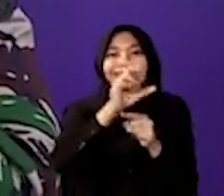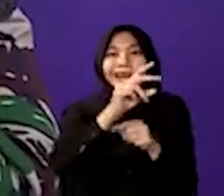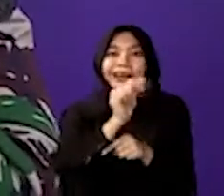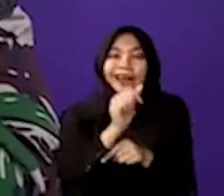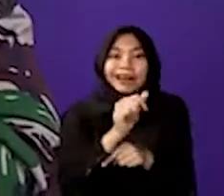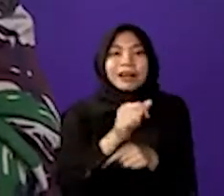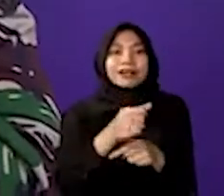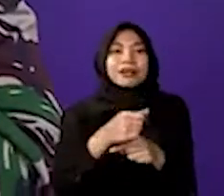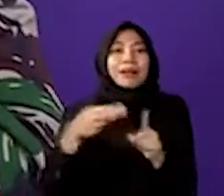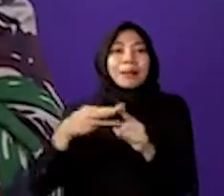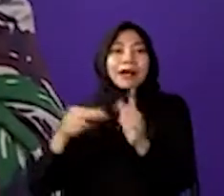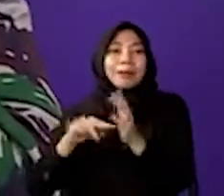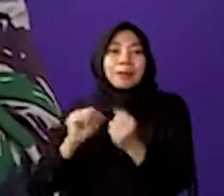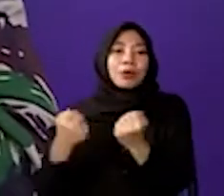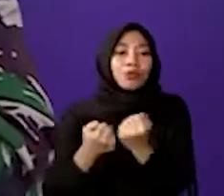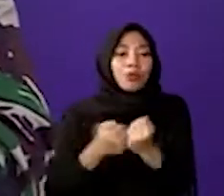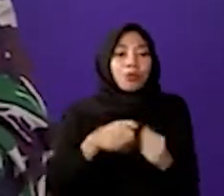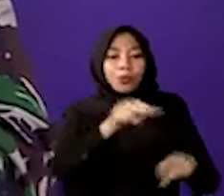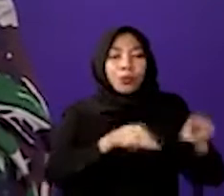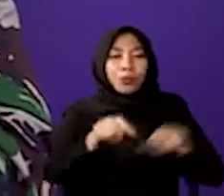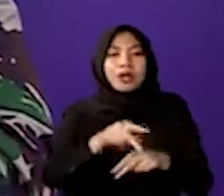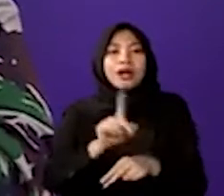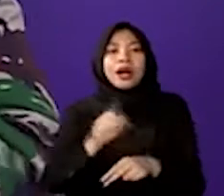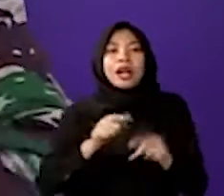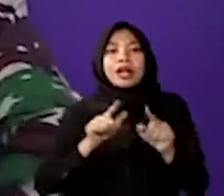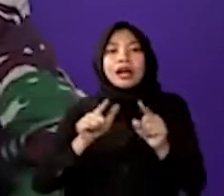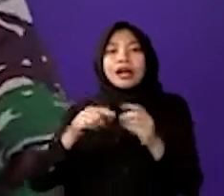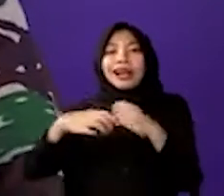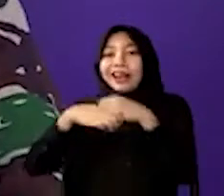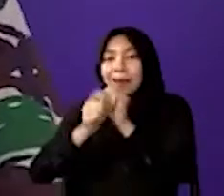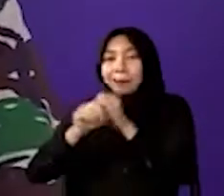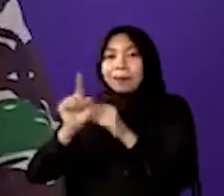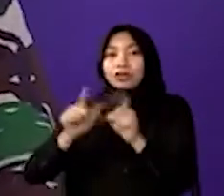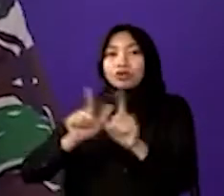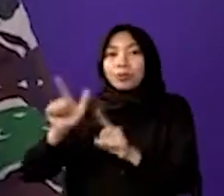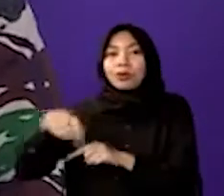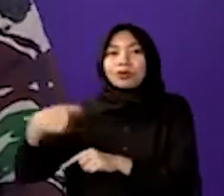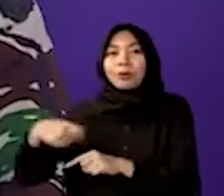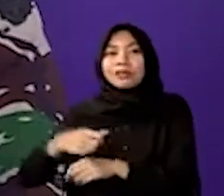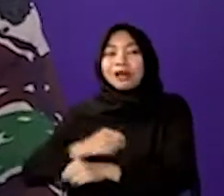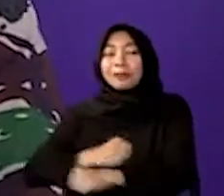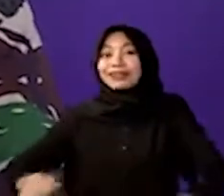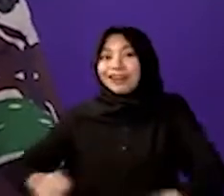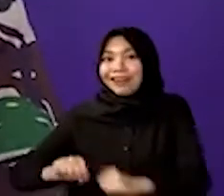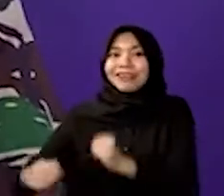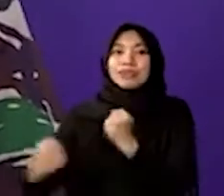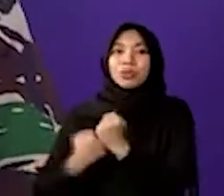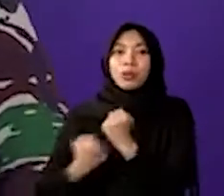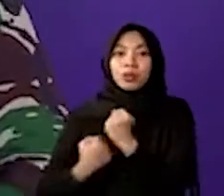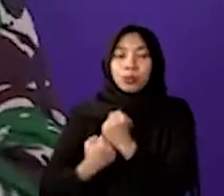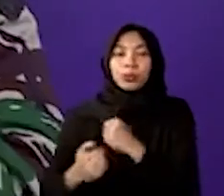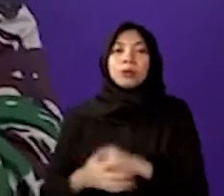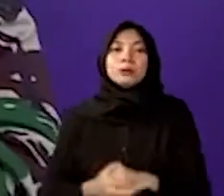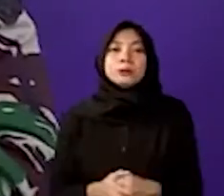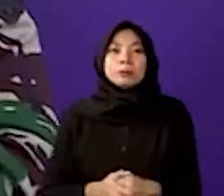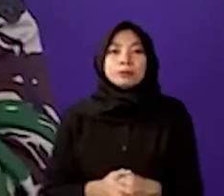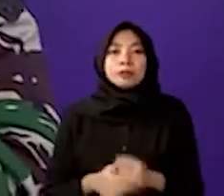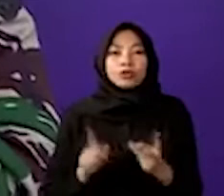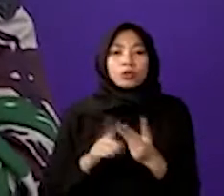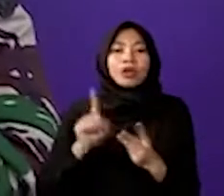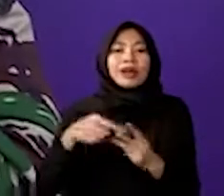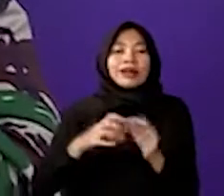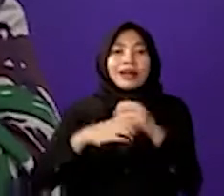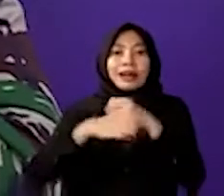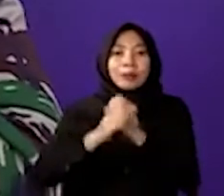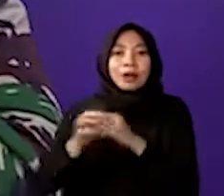didukung oleh BNPB kemudian ada 17 lab juga didukung oleh Kementerian Pertahanan kemudian yang baru